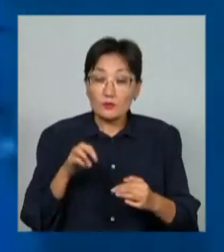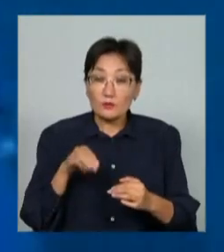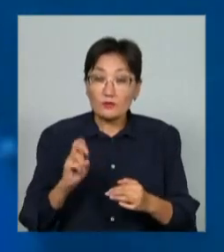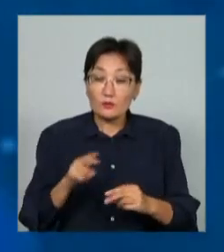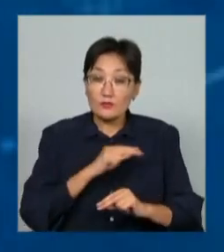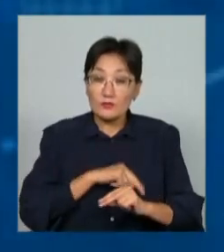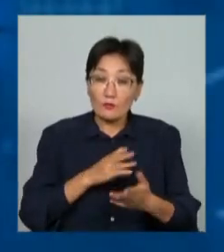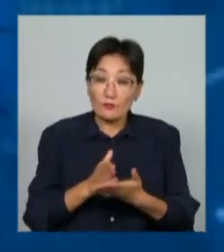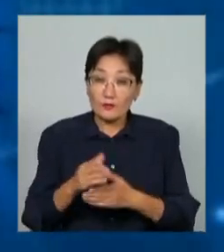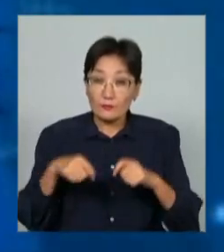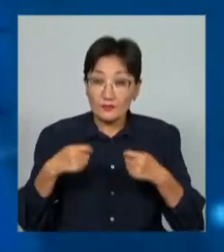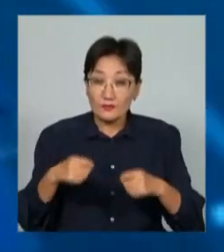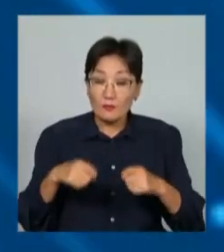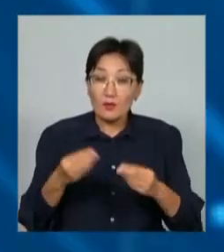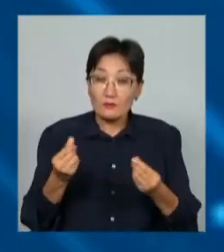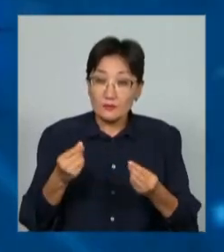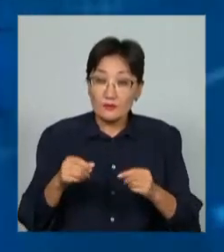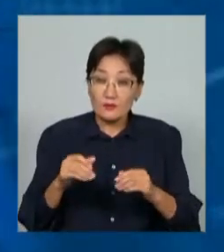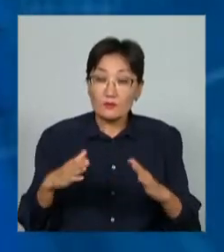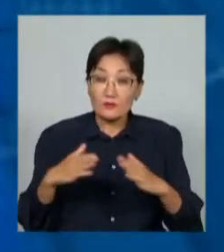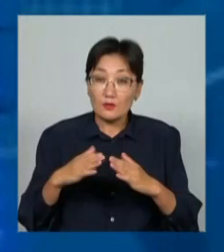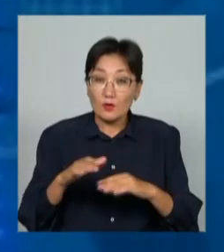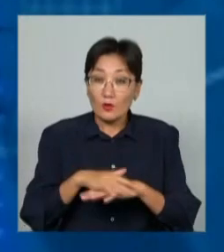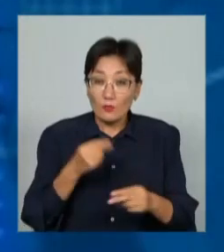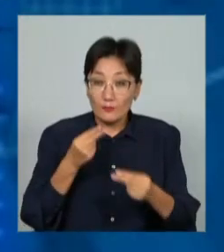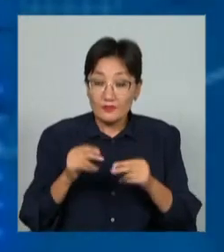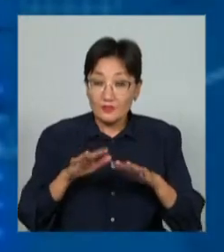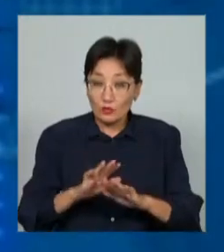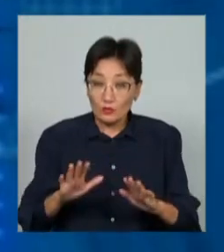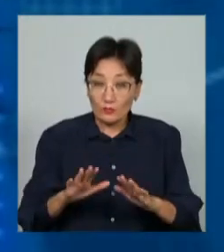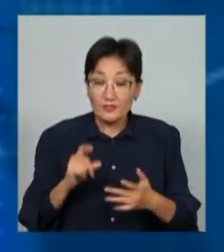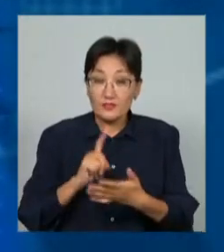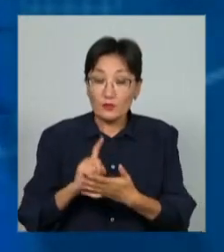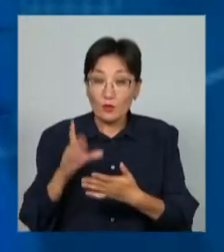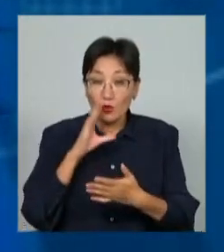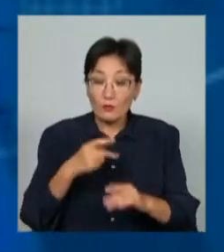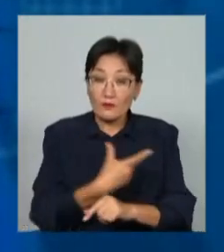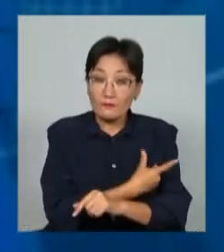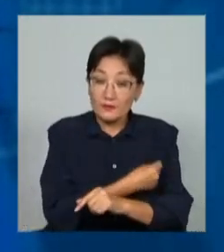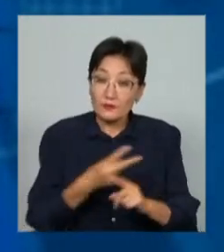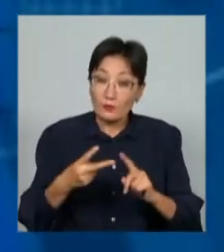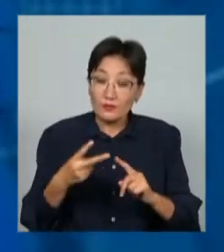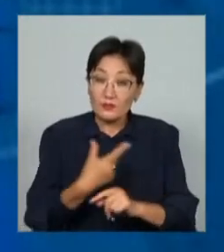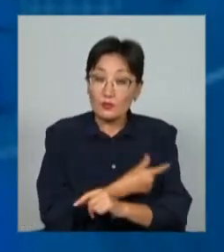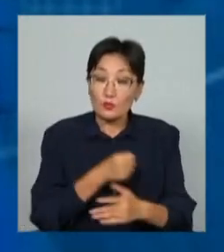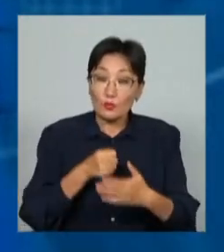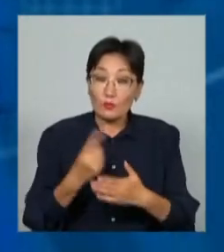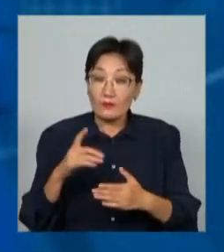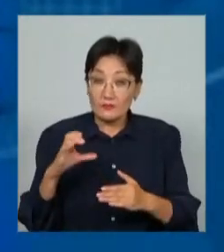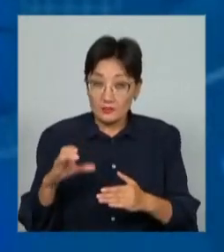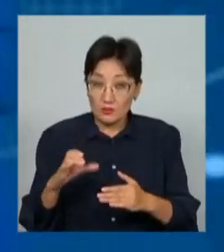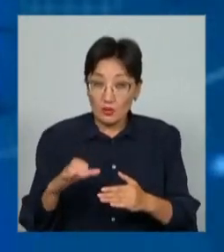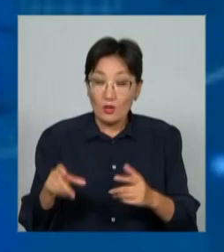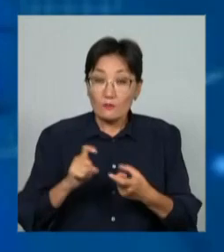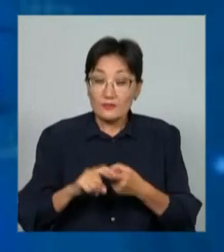кто работает в сферах торговли, финансах, недвижимости, общепита и не только. Они должны успеть привиться вторым компонентом до 1 сентября.